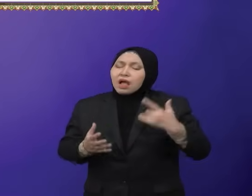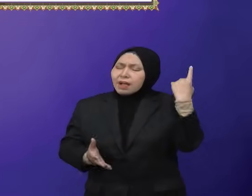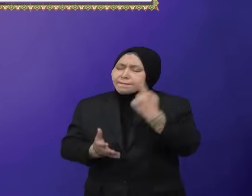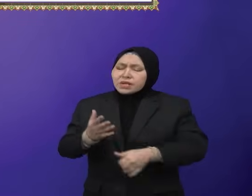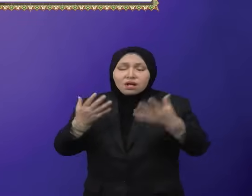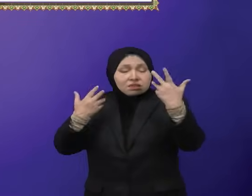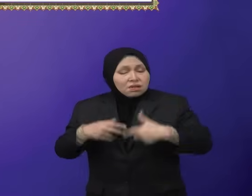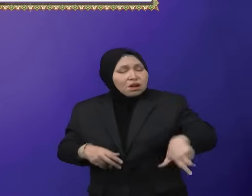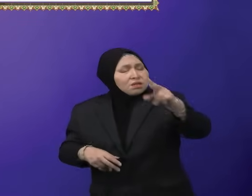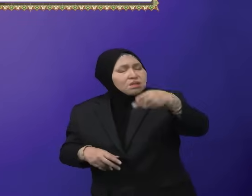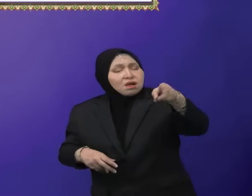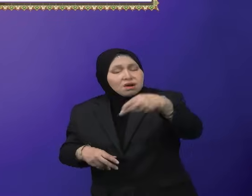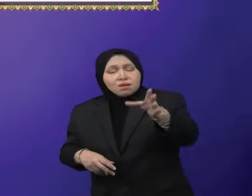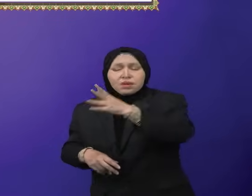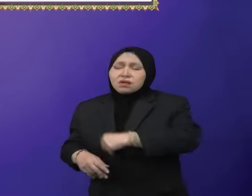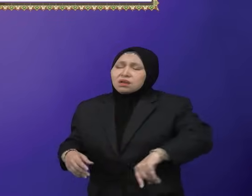Allahu